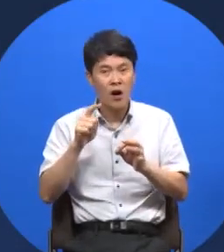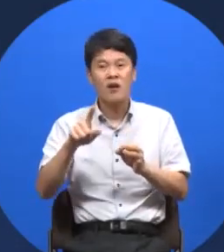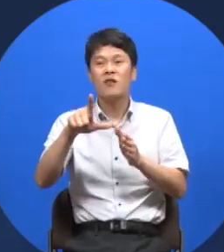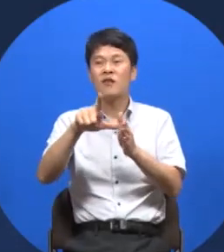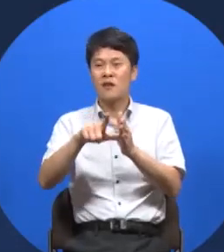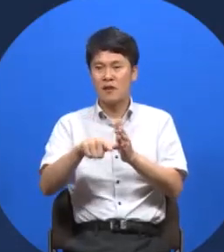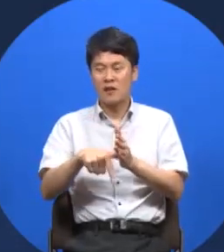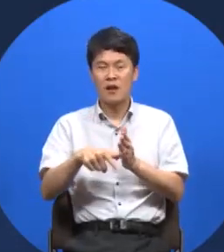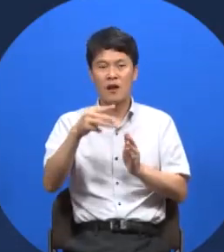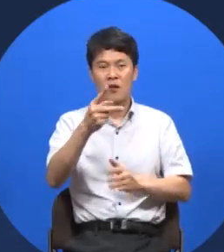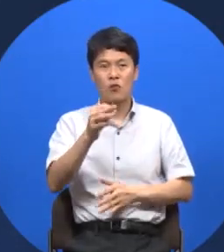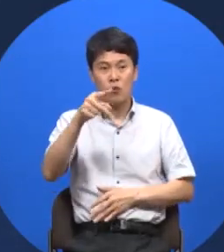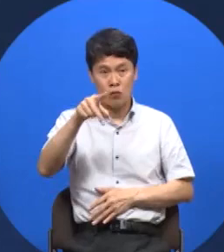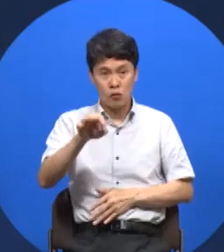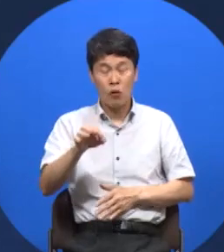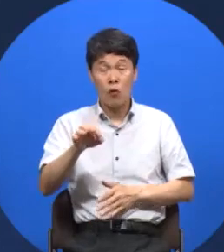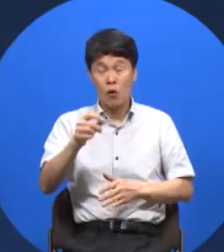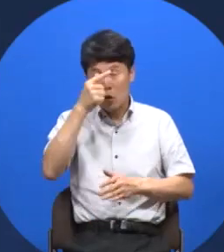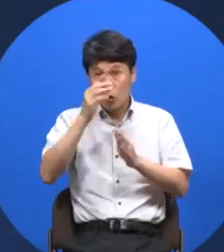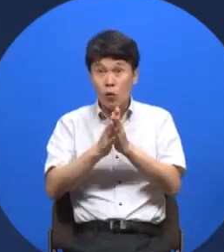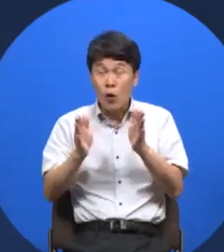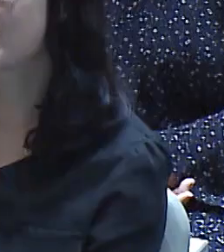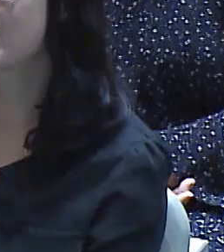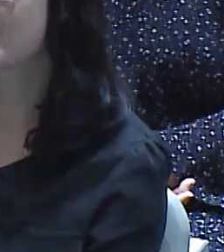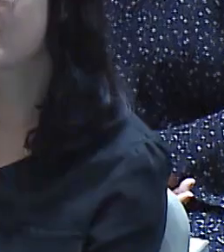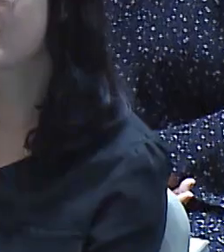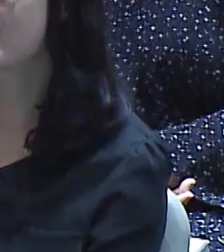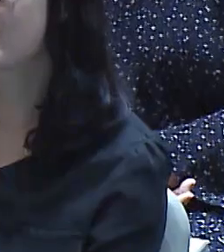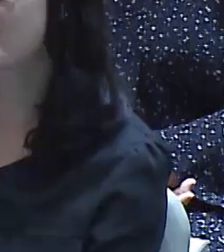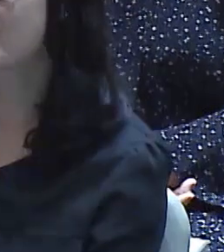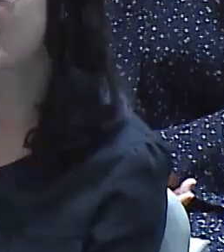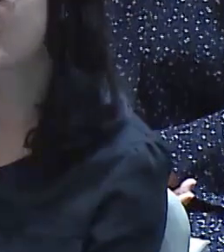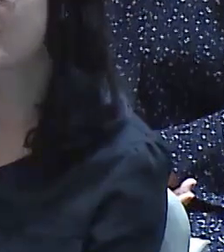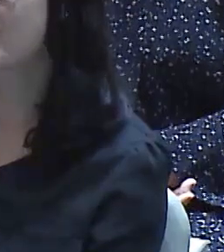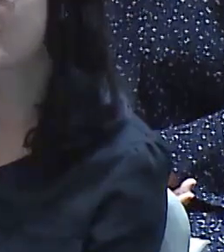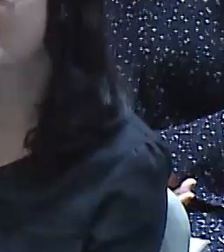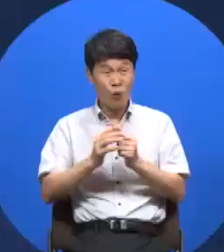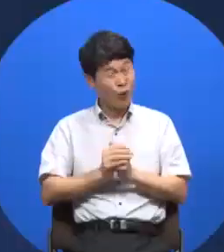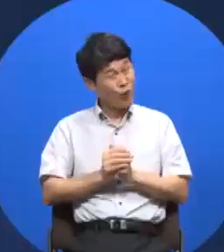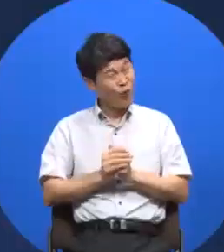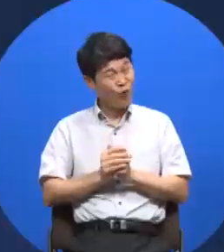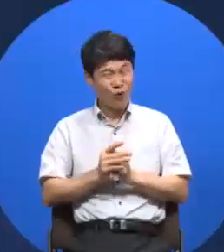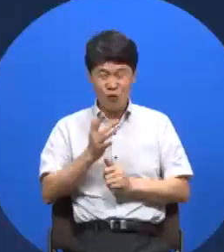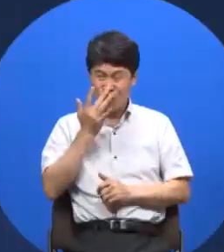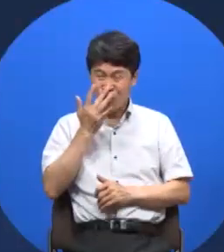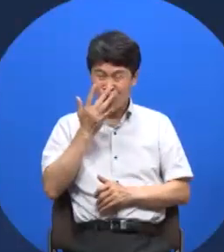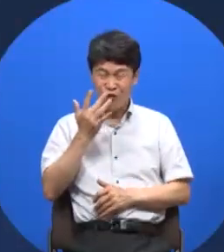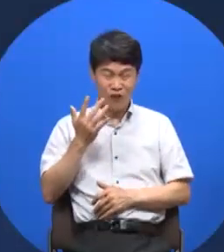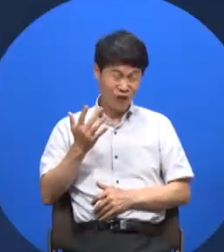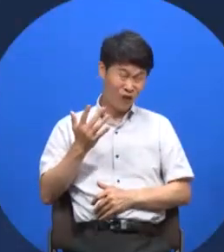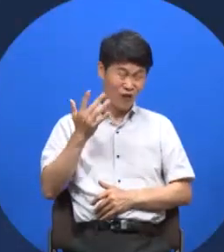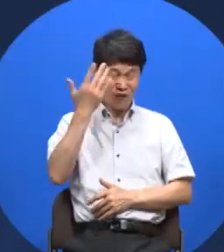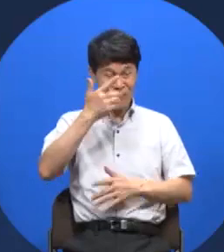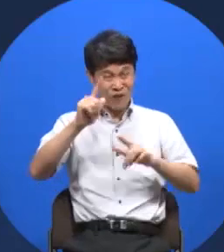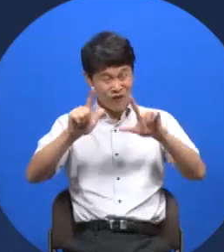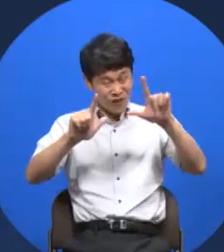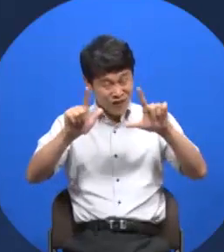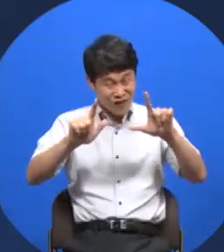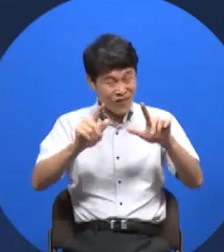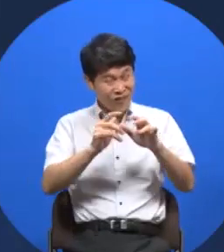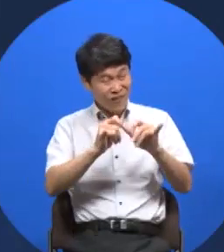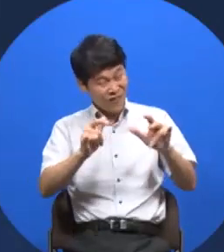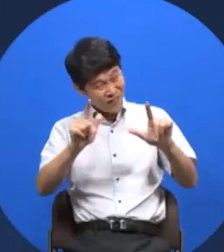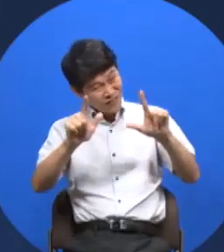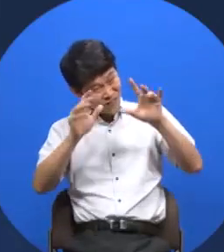시작이다. 알 것 같기도 하고 모를 것 같기도 하는 그런 표정을 하고 있었던